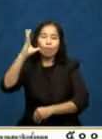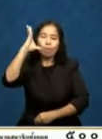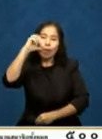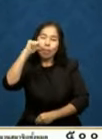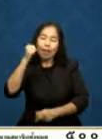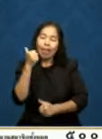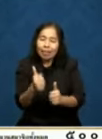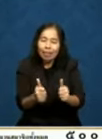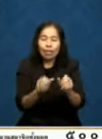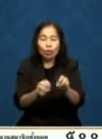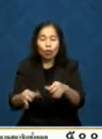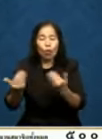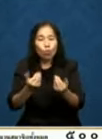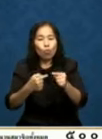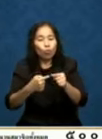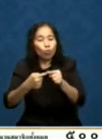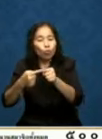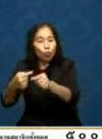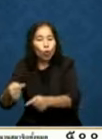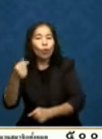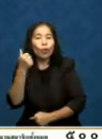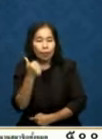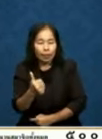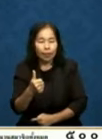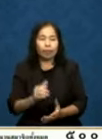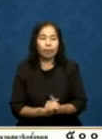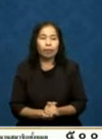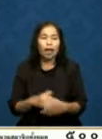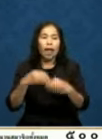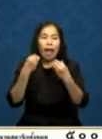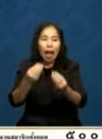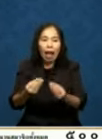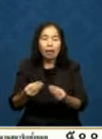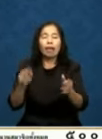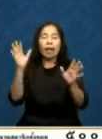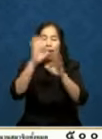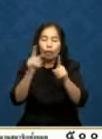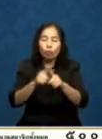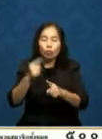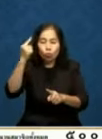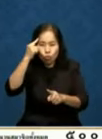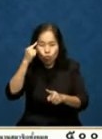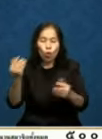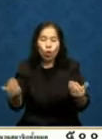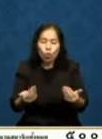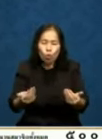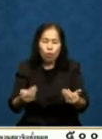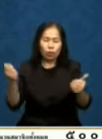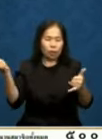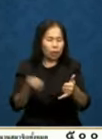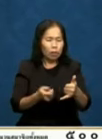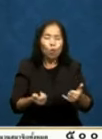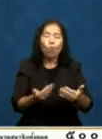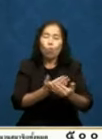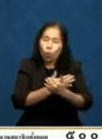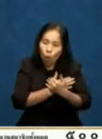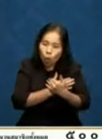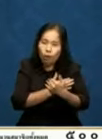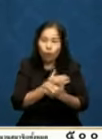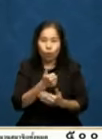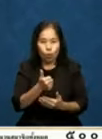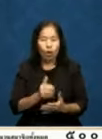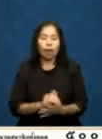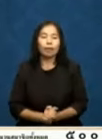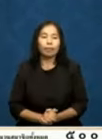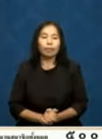ตส่งต่อ positive parenting ค่ะรักวัวให้ผูกรักลูกให้กอดค่ะท่านประธานขอบคุณค่ะ